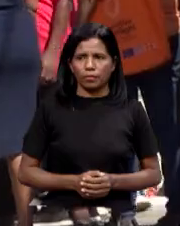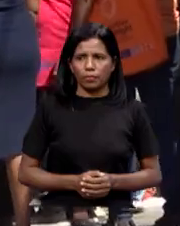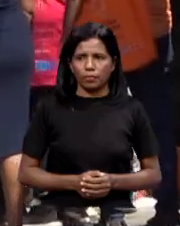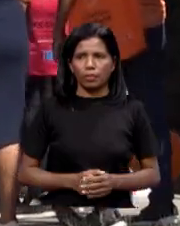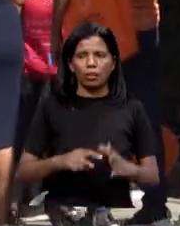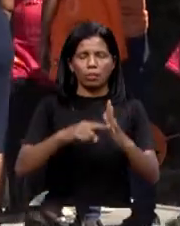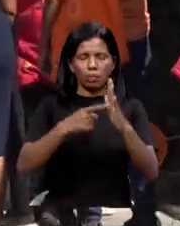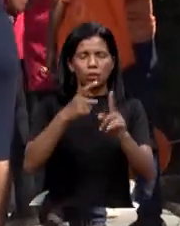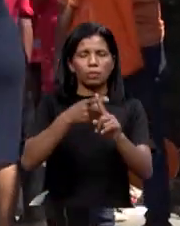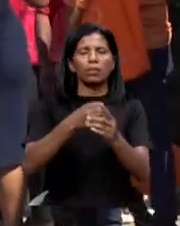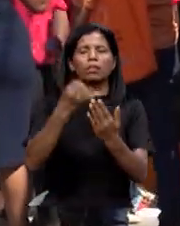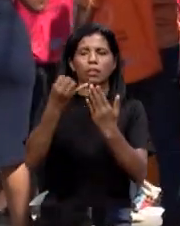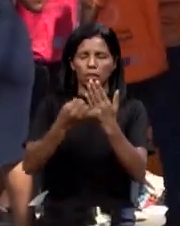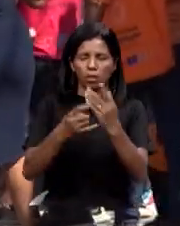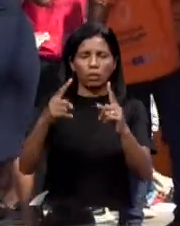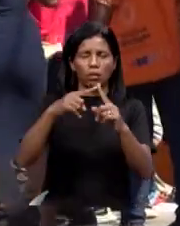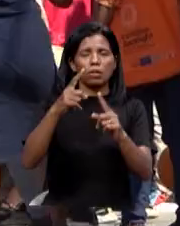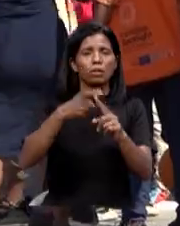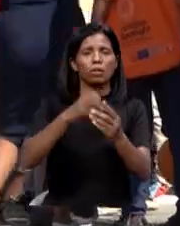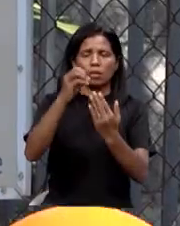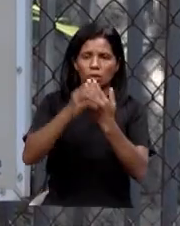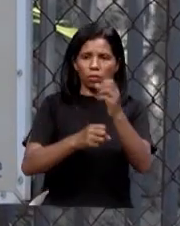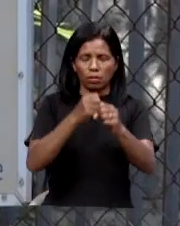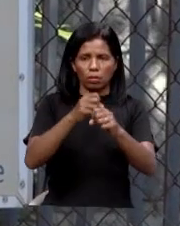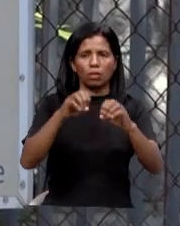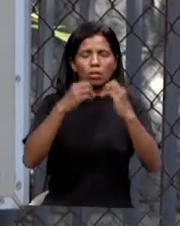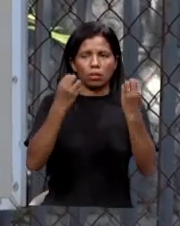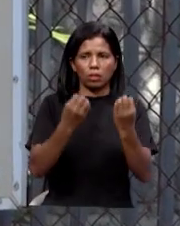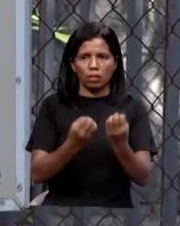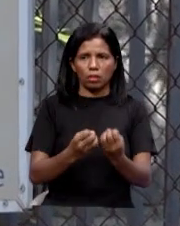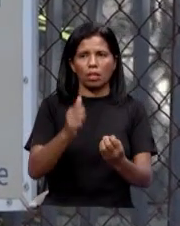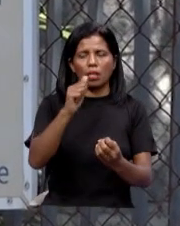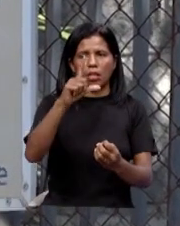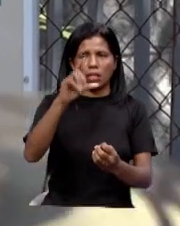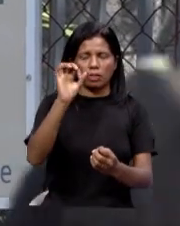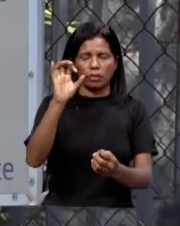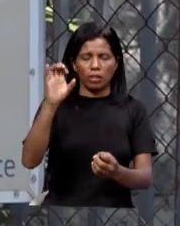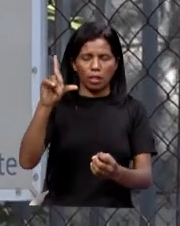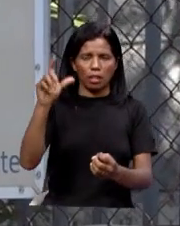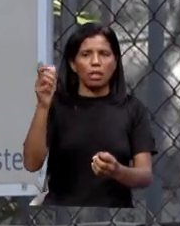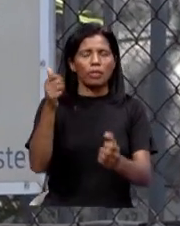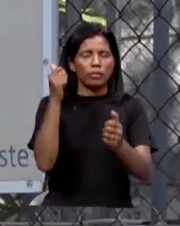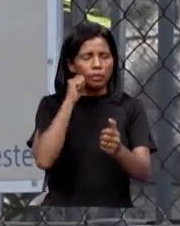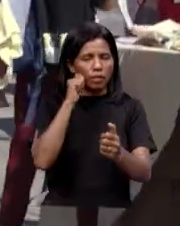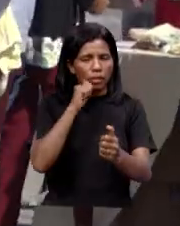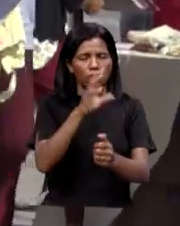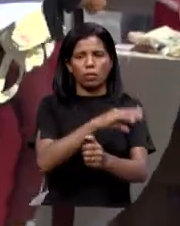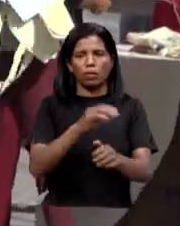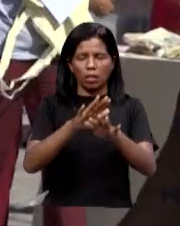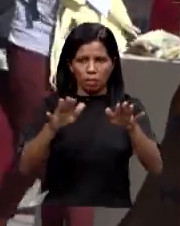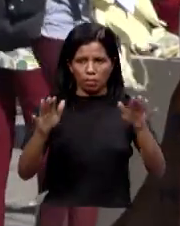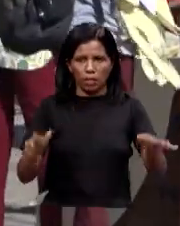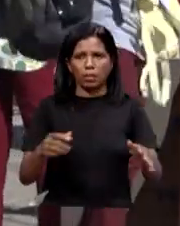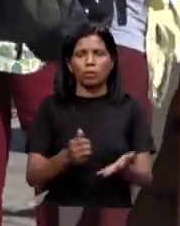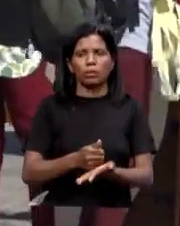Hahuhu si fulan janeiro to fulan outubro tinang ne, organização assistência legal ba feto no labarik alfela, atende